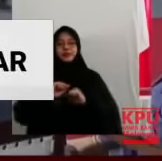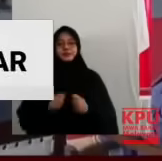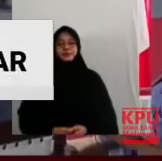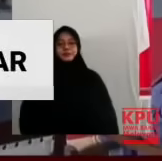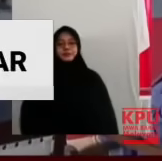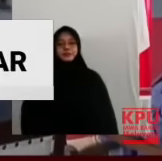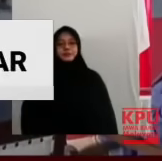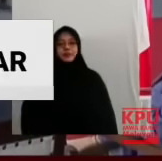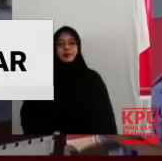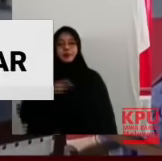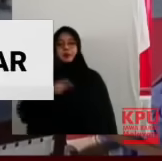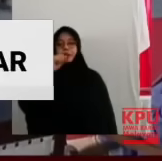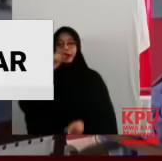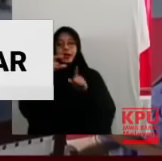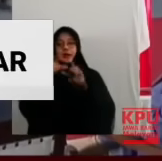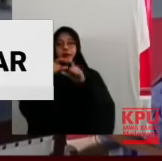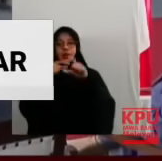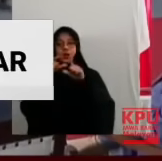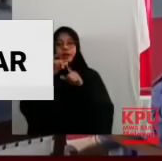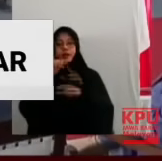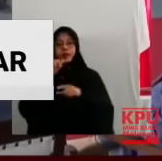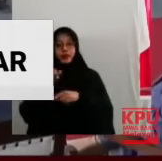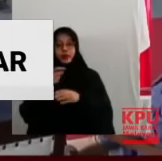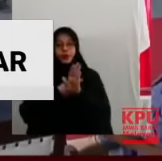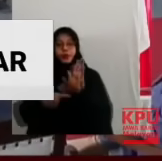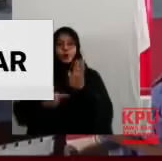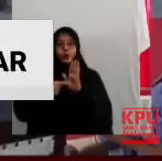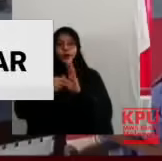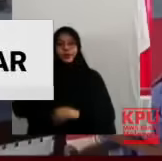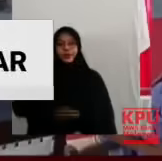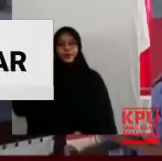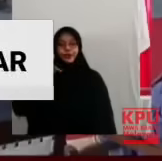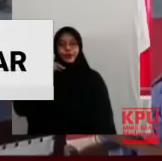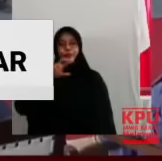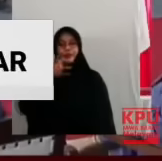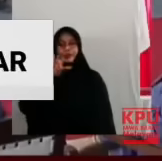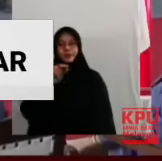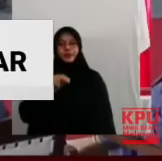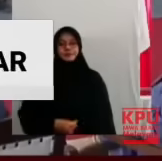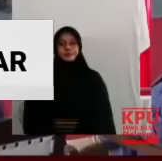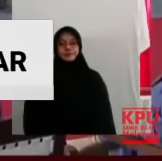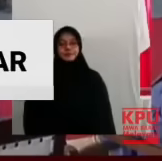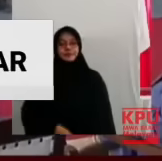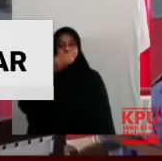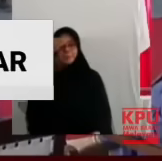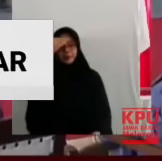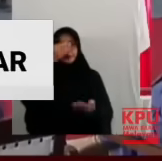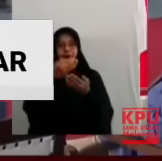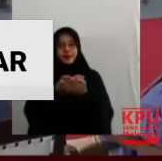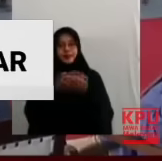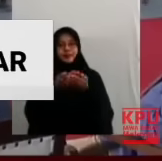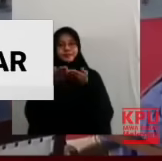Kang Dedi dan Kwan sebagai gubernur dan wakil gubernur provinsi Jawa Barat terima kasih kepada